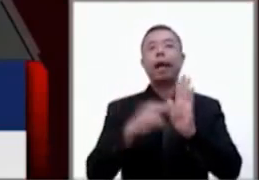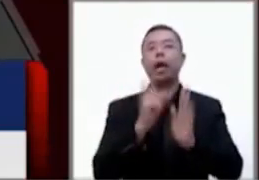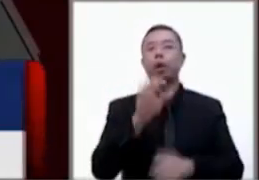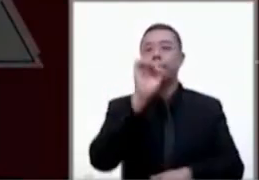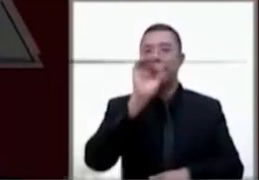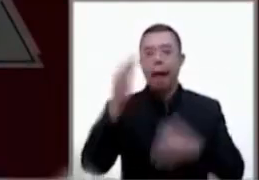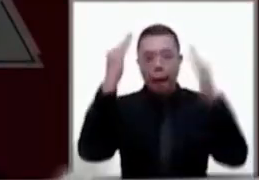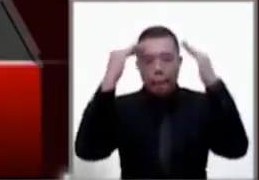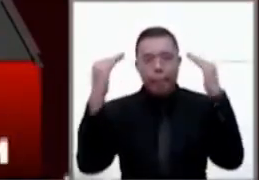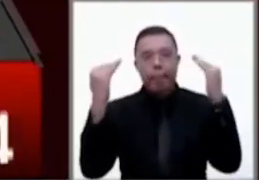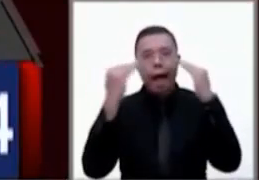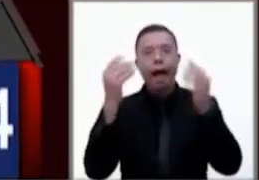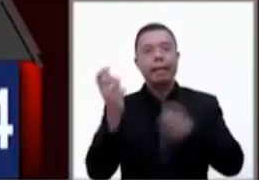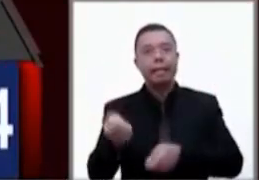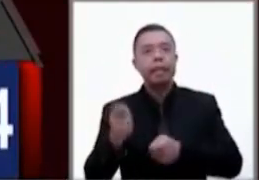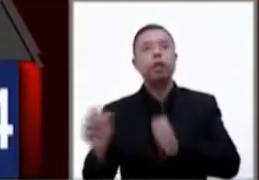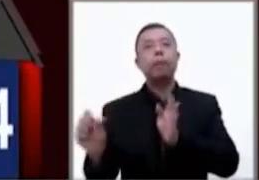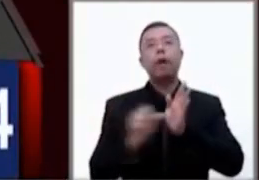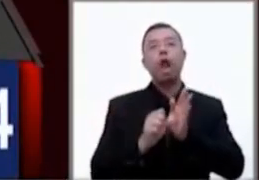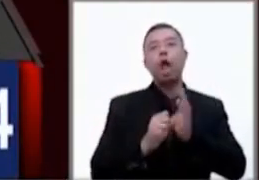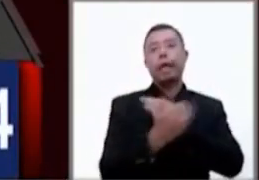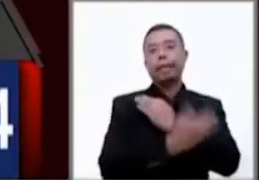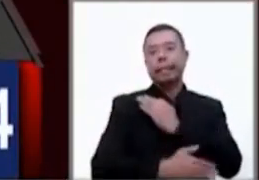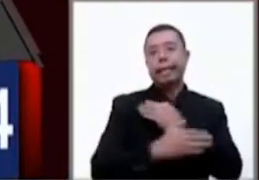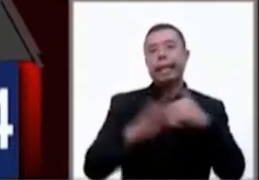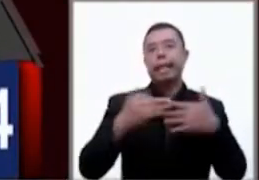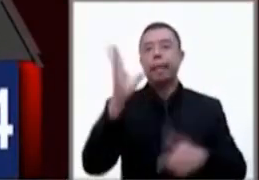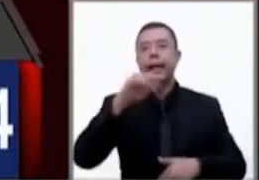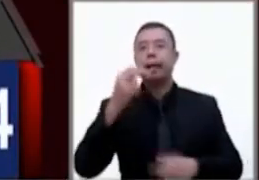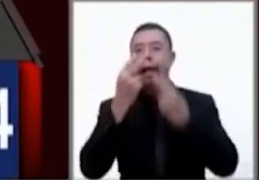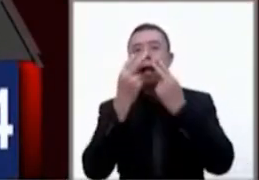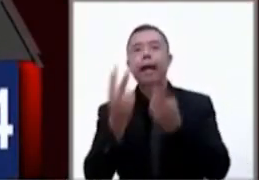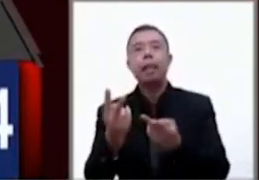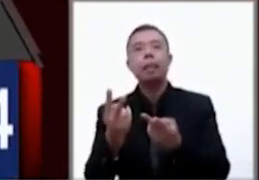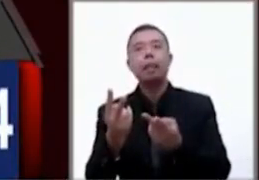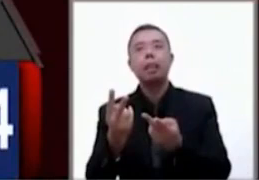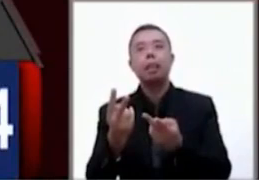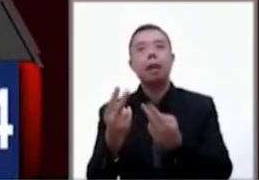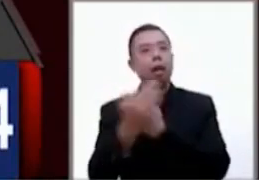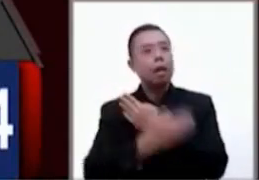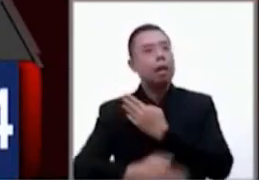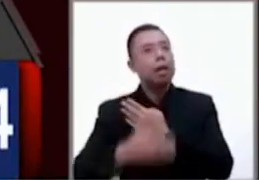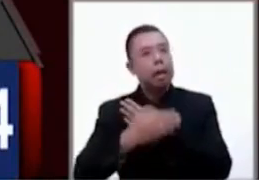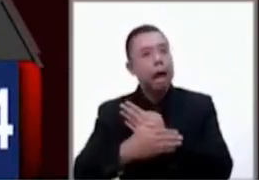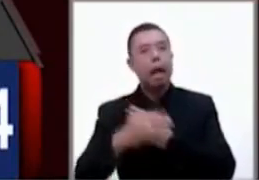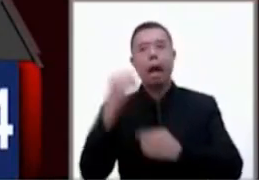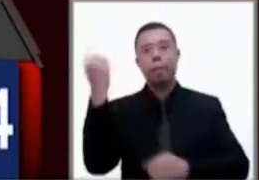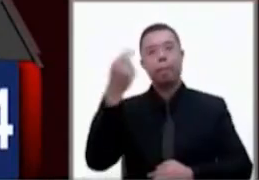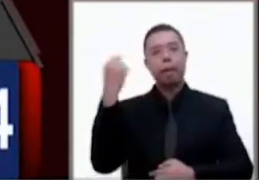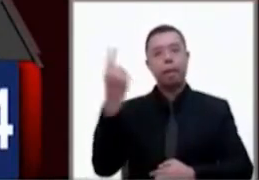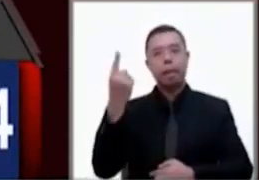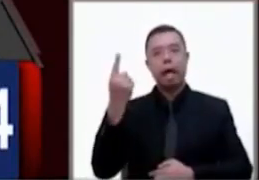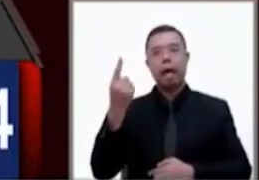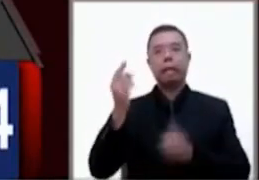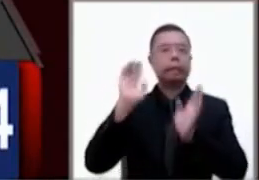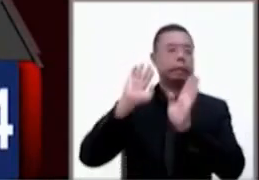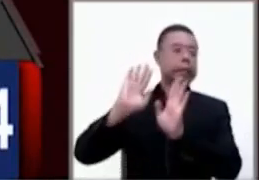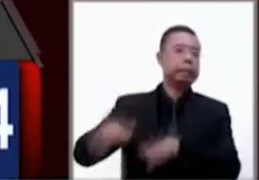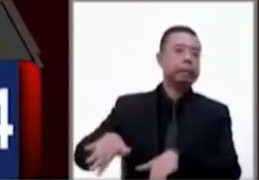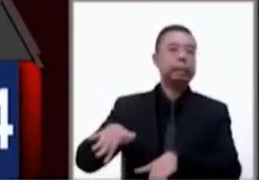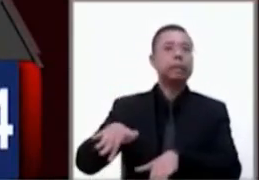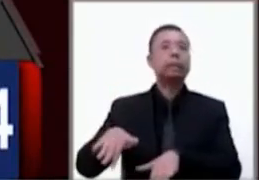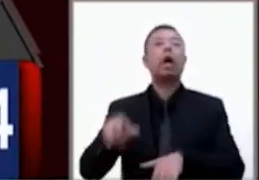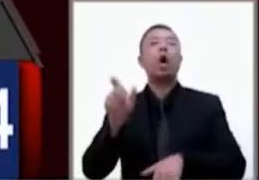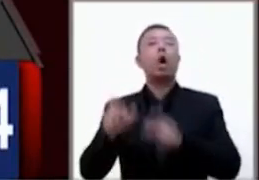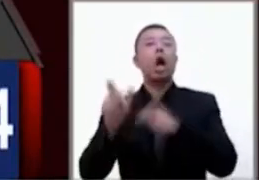adalah penolong negeri. Akan tetapi, hari ini kita menyaksikan negara dan pemerintah abai